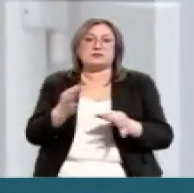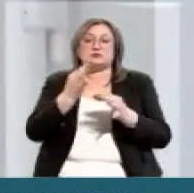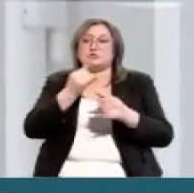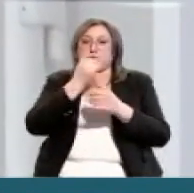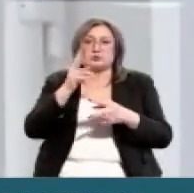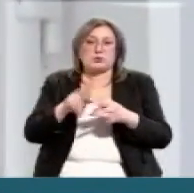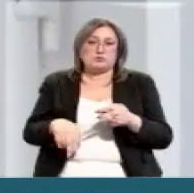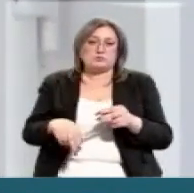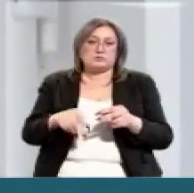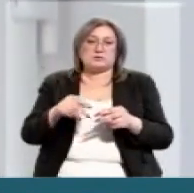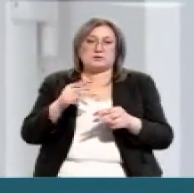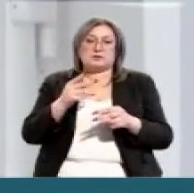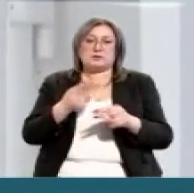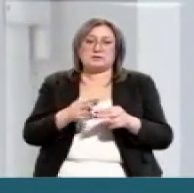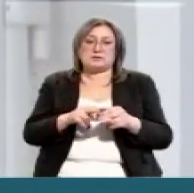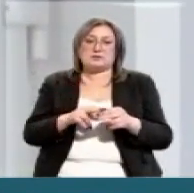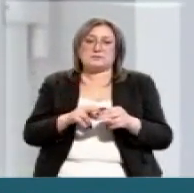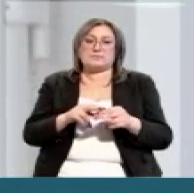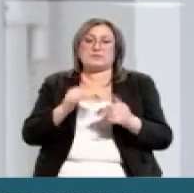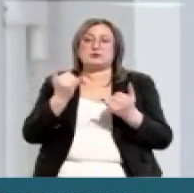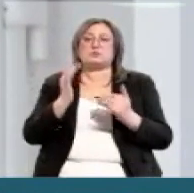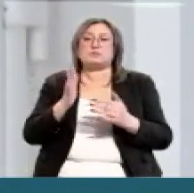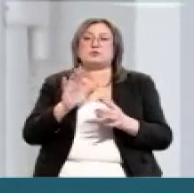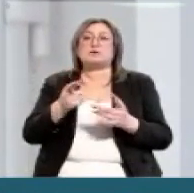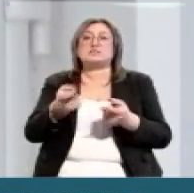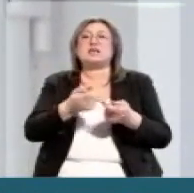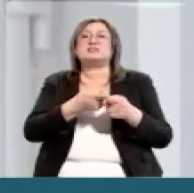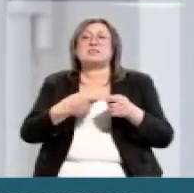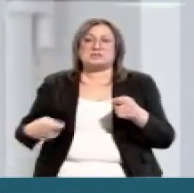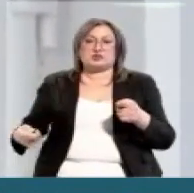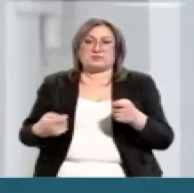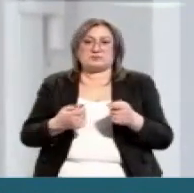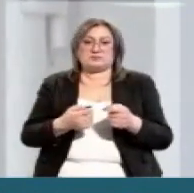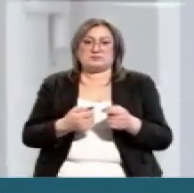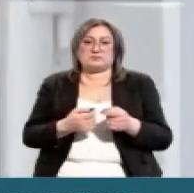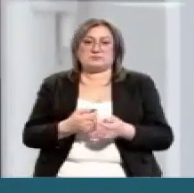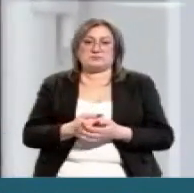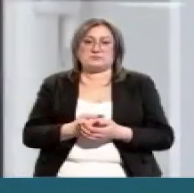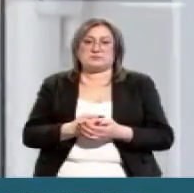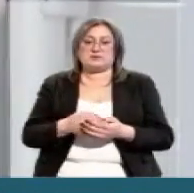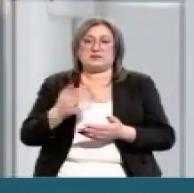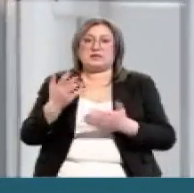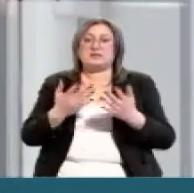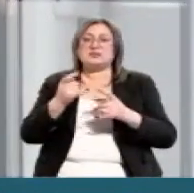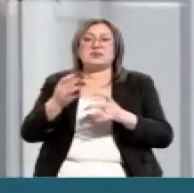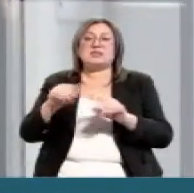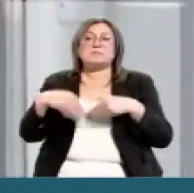ничего закончить. Ну, первый а это вы сейчас будете только задерживаться. Корректировку проекта, если не